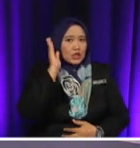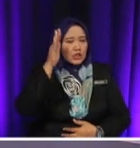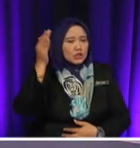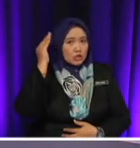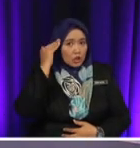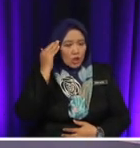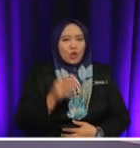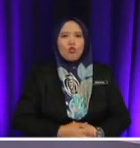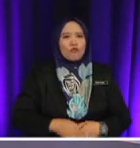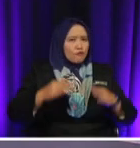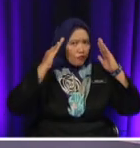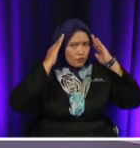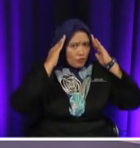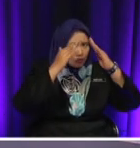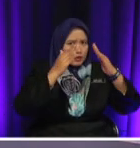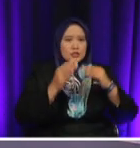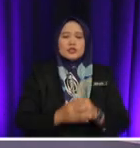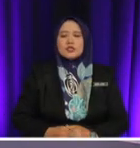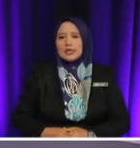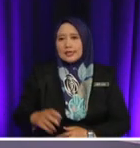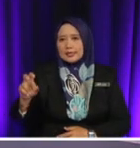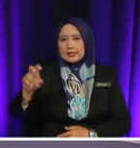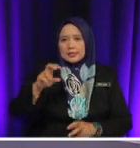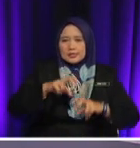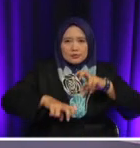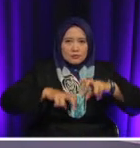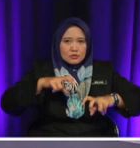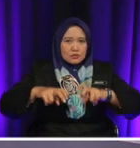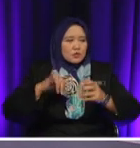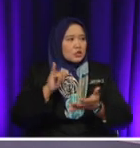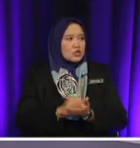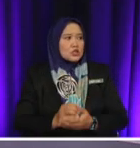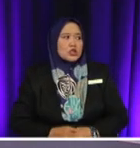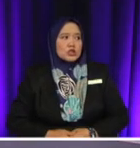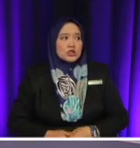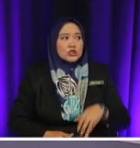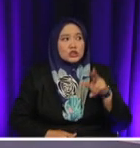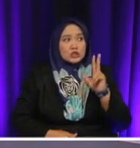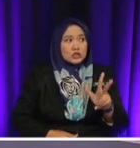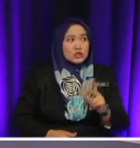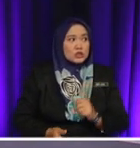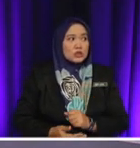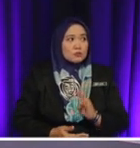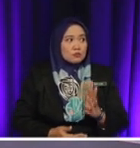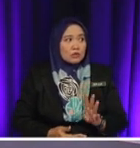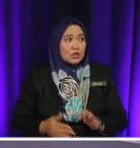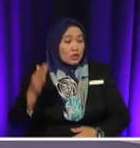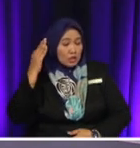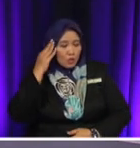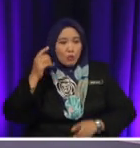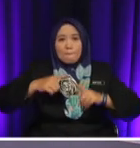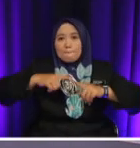itu okey Tentukan pembolehubah dimanipulasi dan juga pembolehubah bergerak balas dan pastikan juga kalau ada